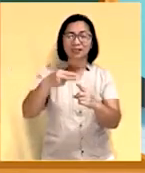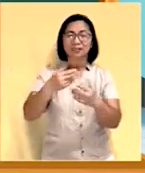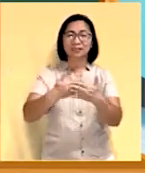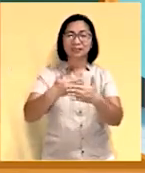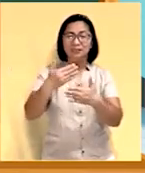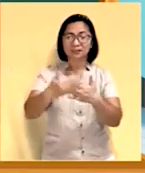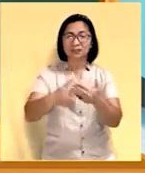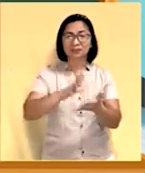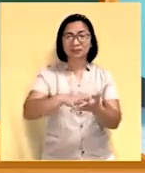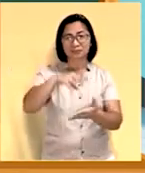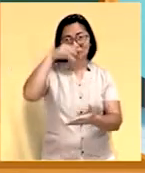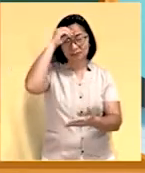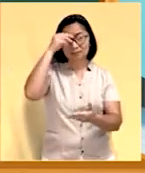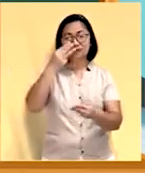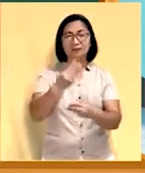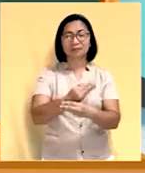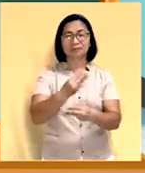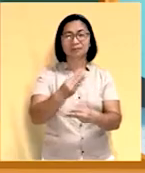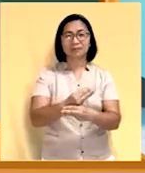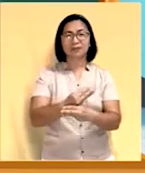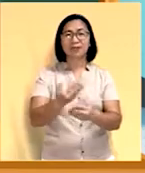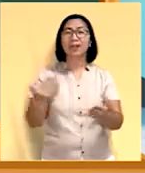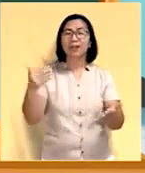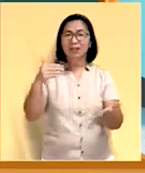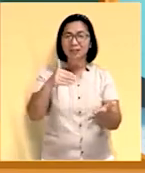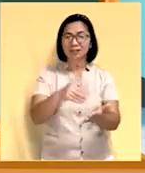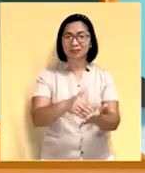Muli, ako si Teacher Joyce.